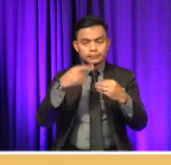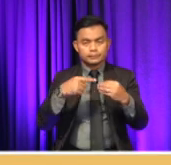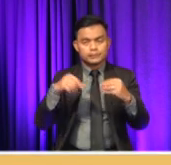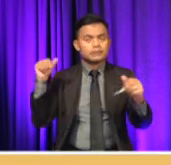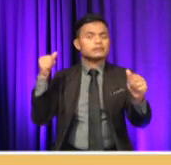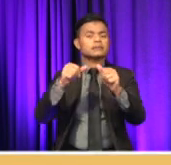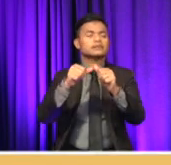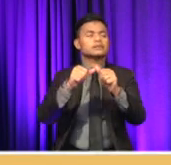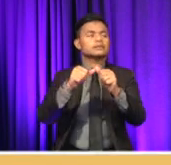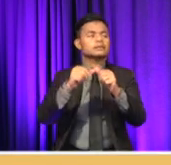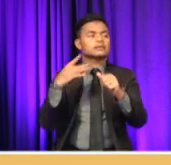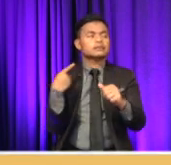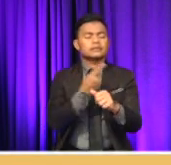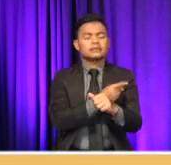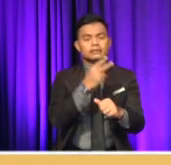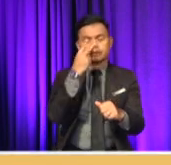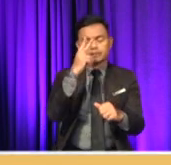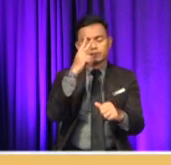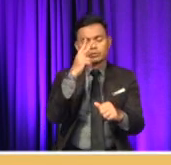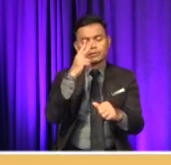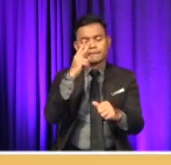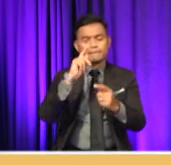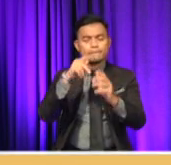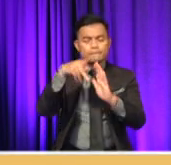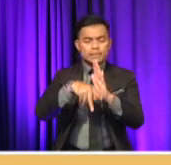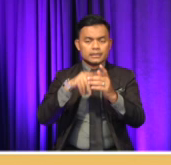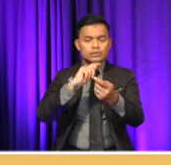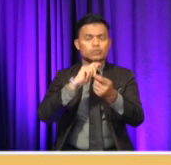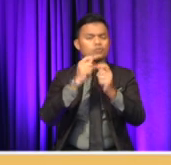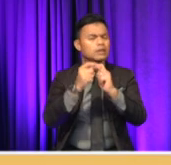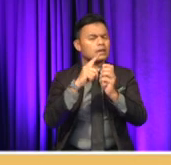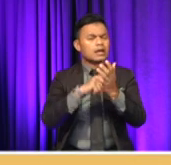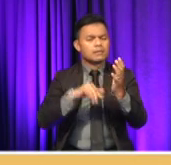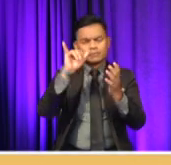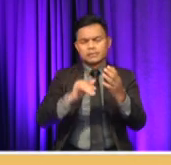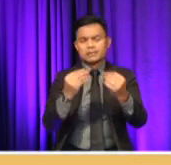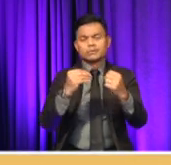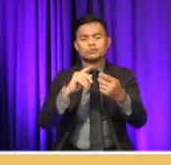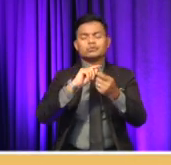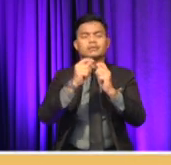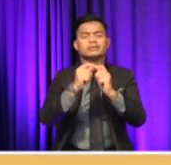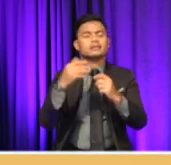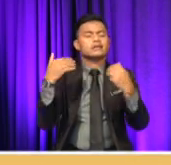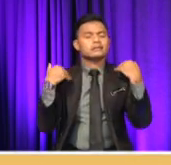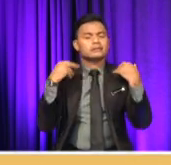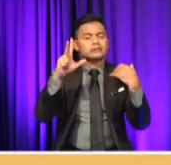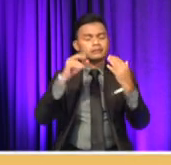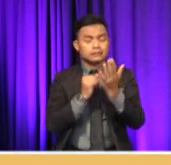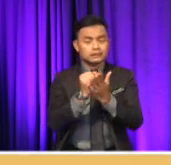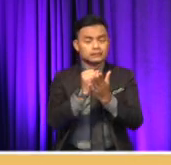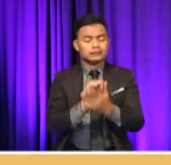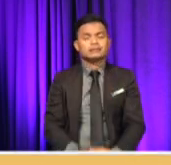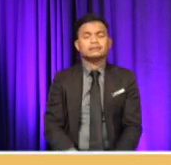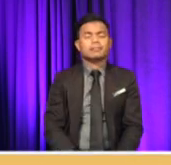pula penukar aku ya oke Ada tiga jenis penyukang dia punya tiga